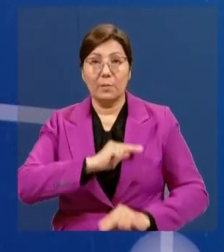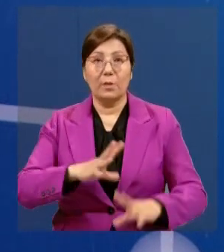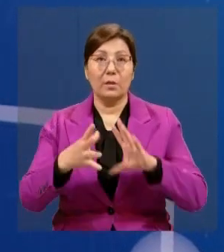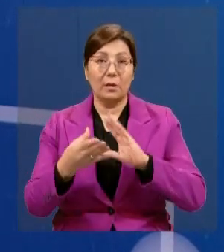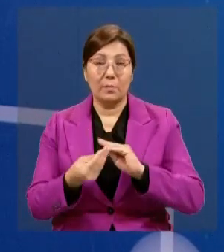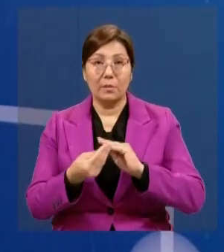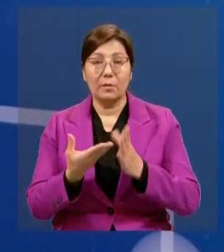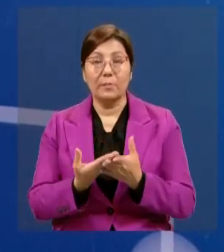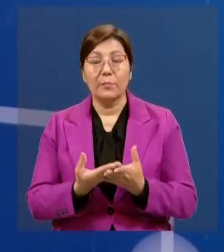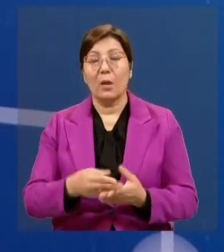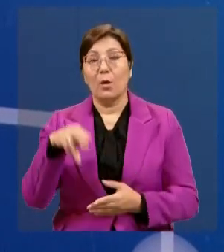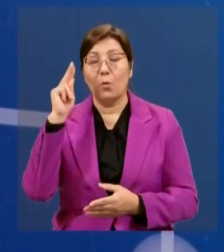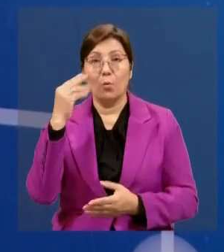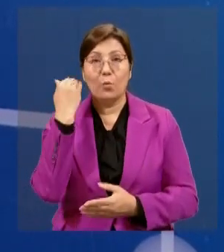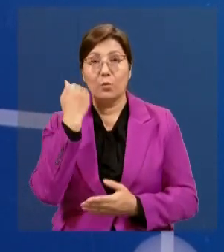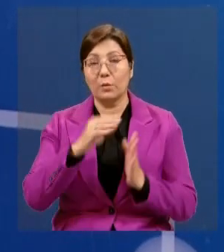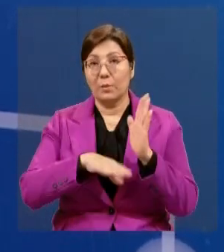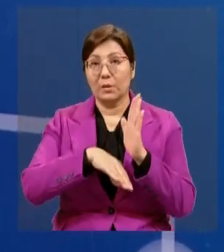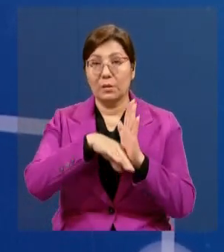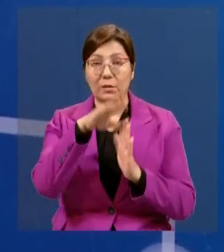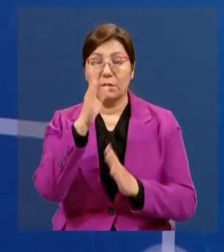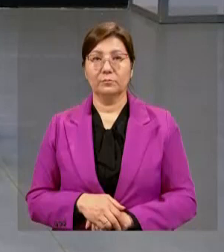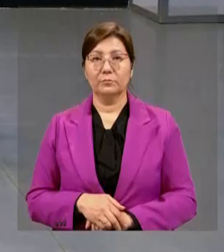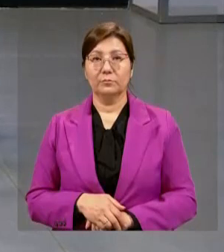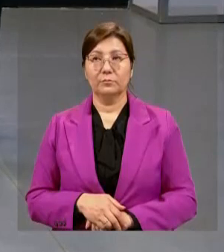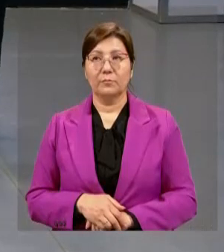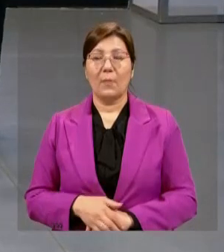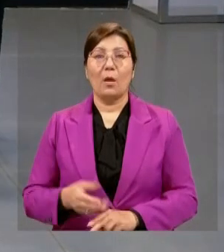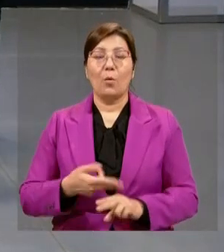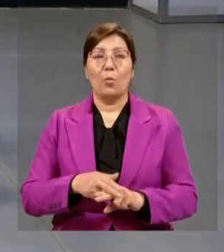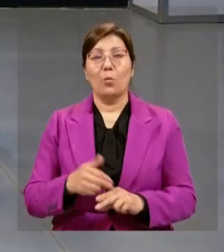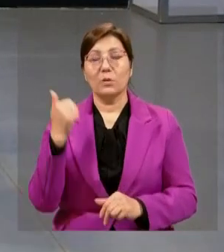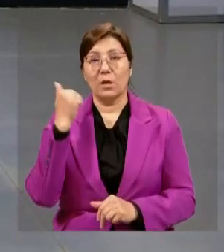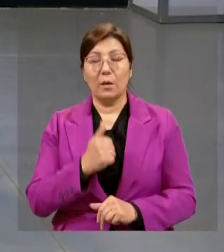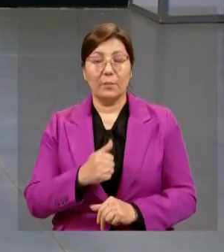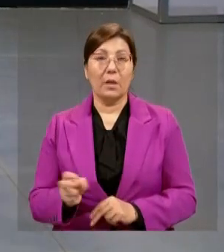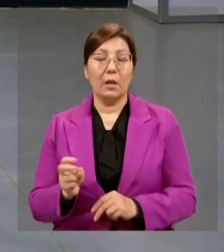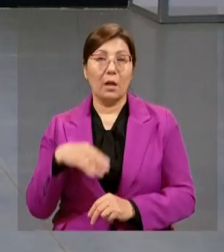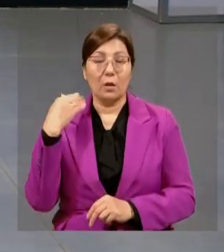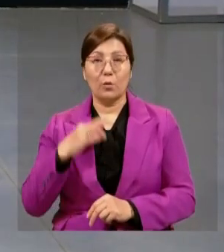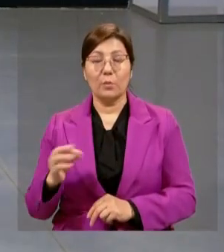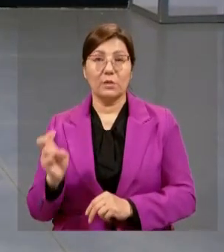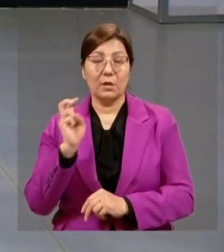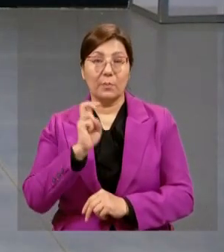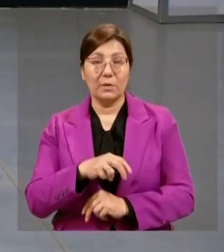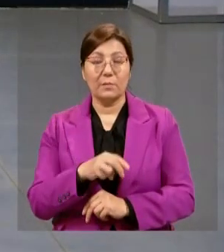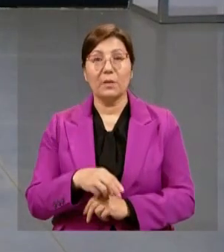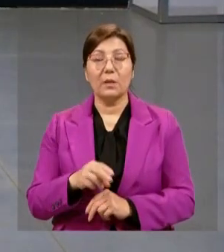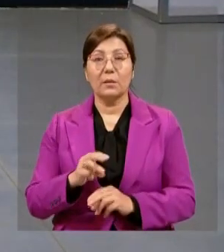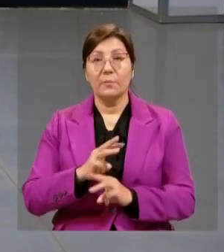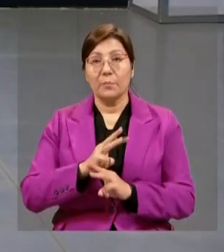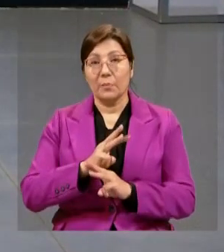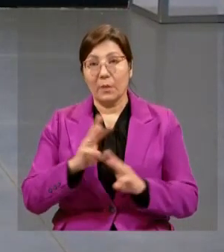көтеріп, нәтижесінде оқу сапасы жоғары нәтиже көрсетті. Осы аптада өңірге жұмыс сапарымен келген вице-премьер Тамара